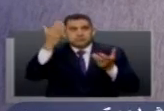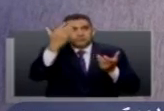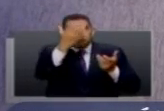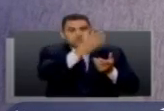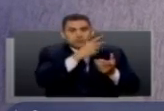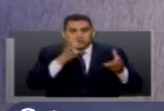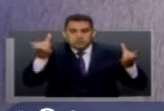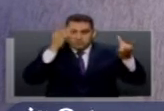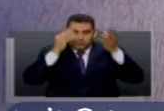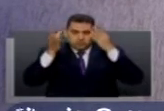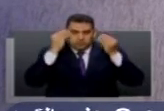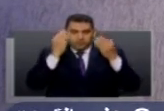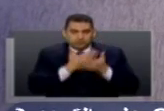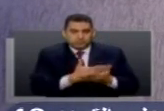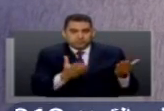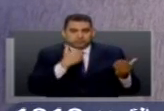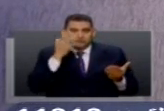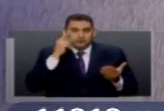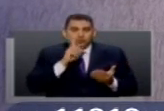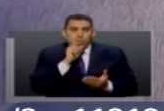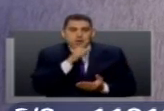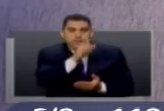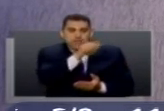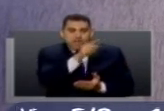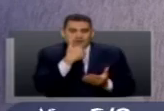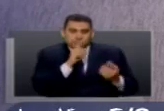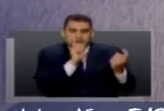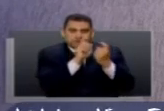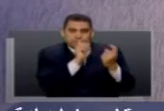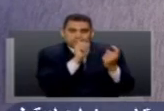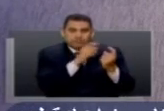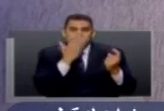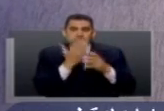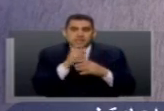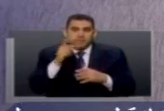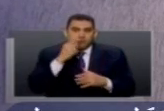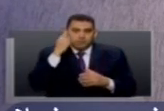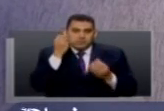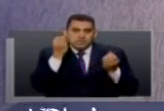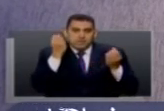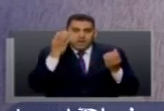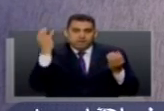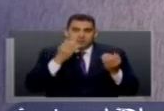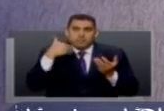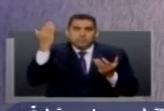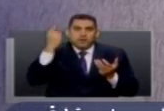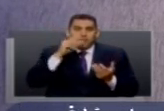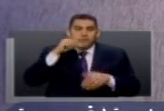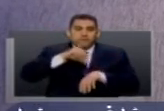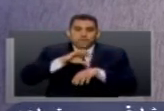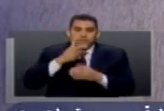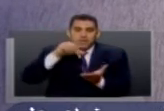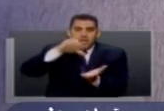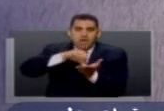استطاع ان يشكك فيما طرحه النبي صلى الله عليه وسلم وقالوا انه كان عنده ثقافه خارجيه من فارس وغيرها